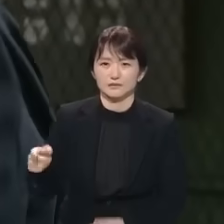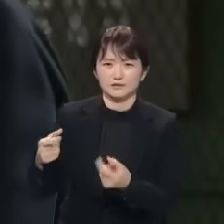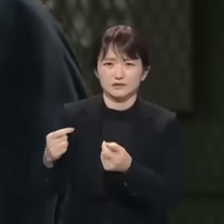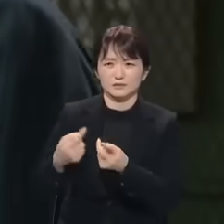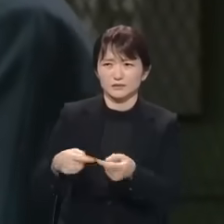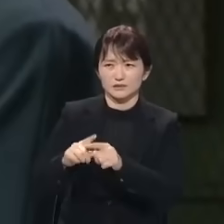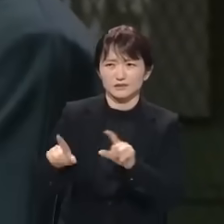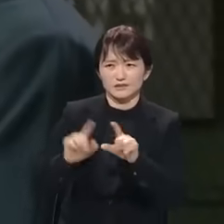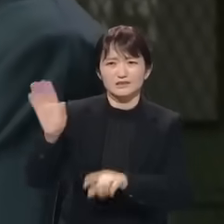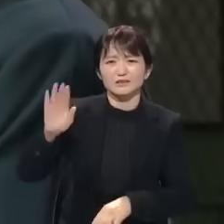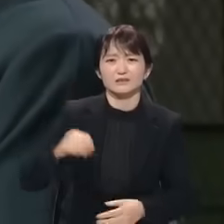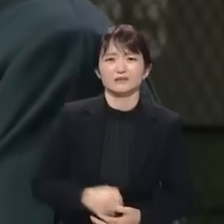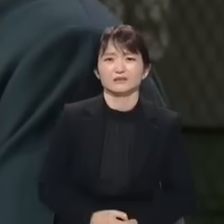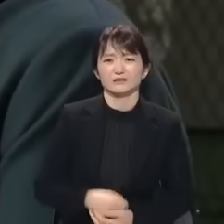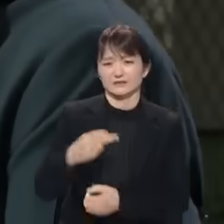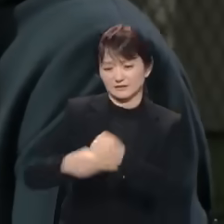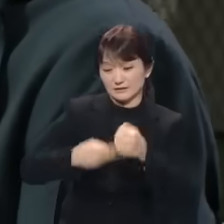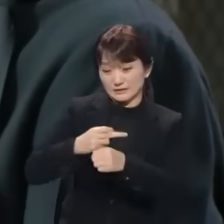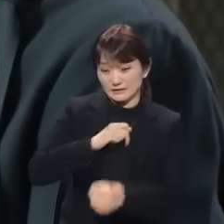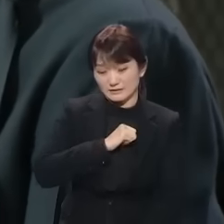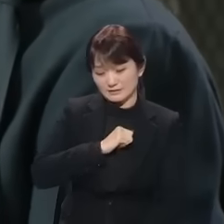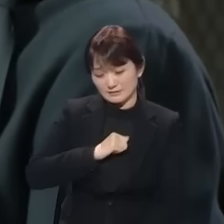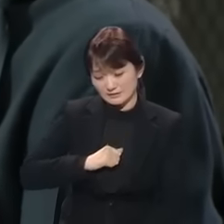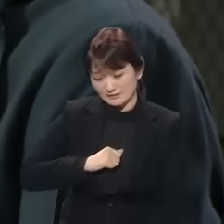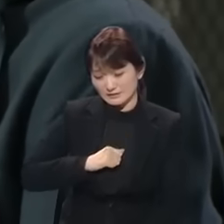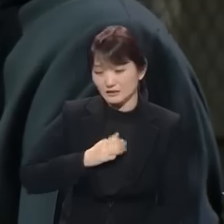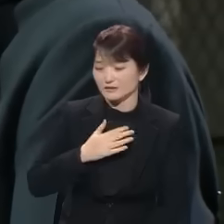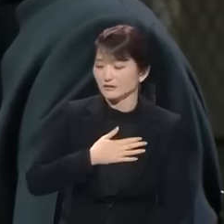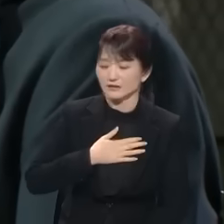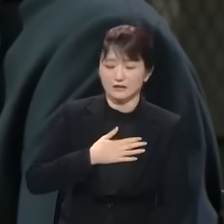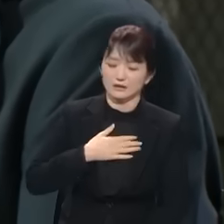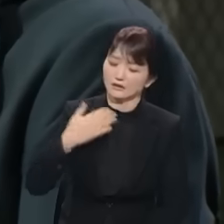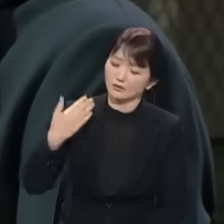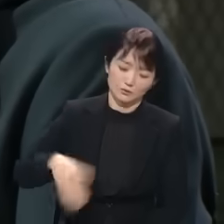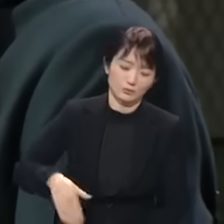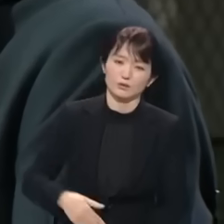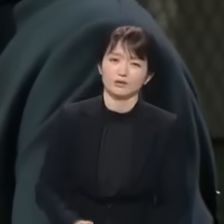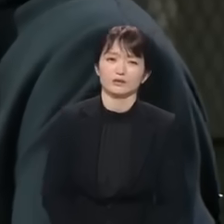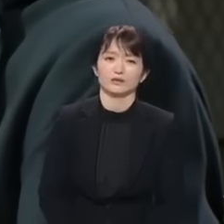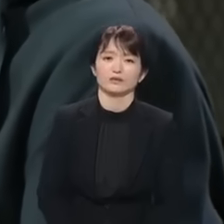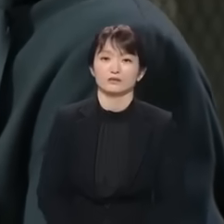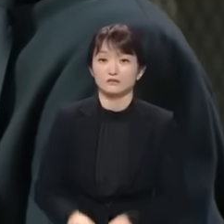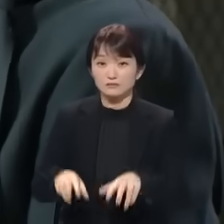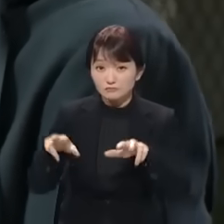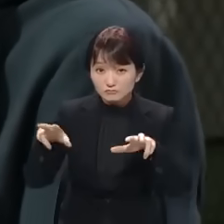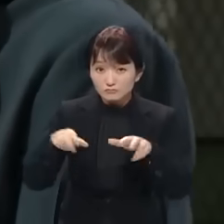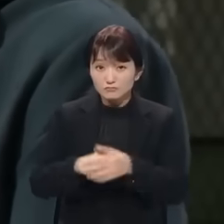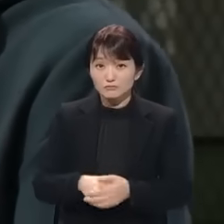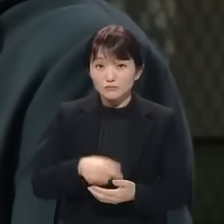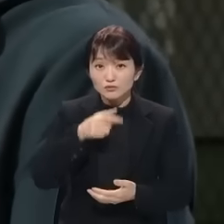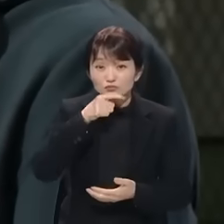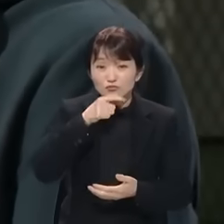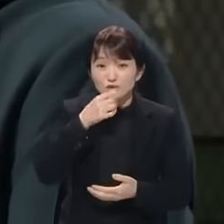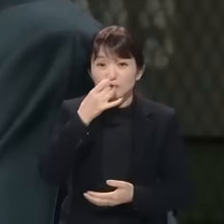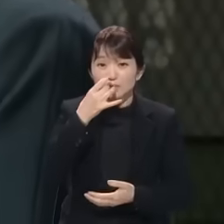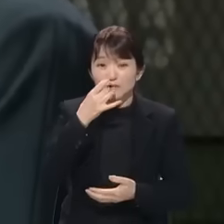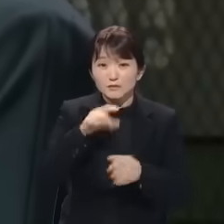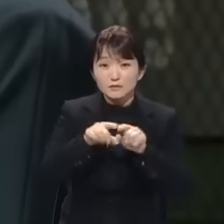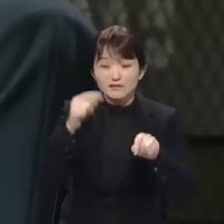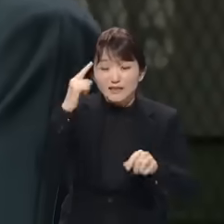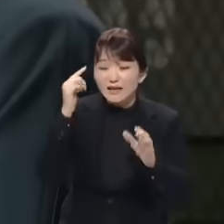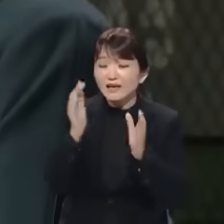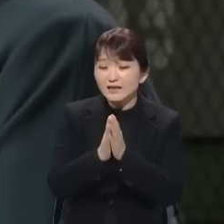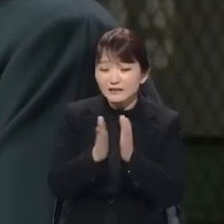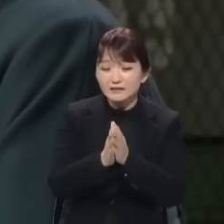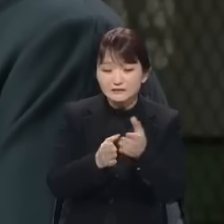살았어 12년 참고 산 내가 용하다 용해 그리고 이제는 북이랑 밥이랑 반찬 알아서